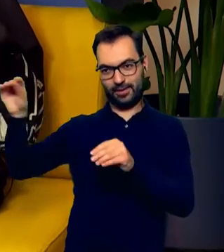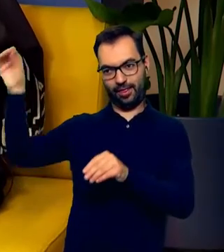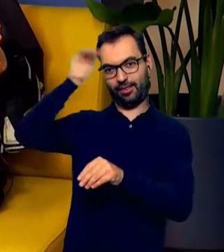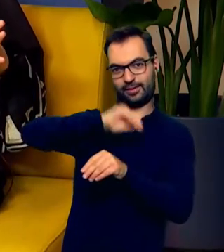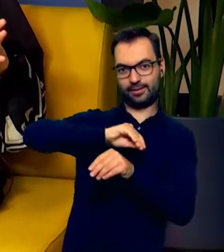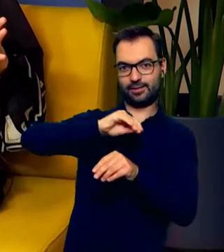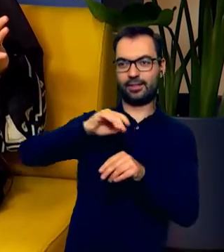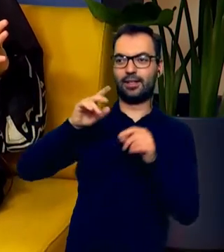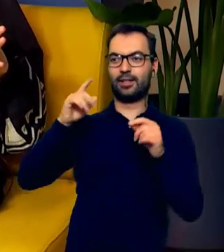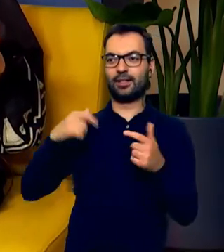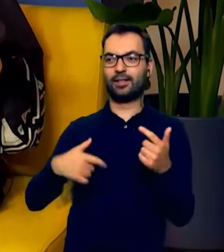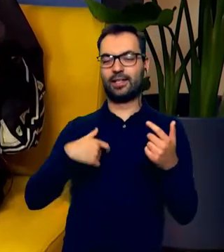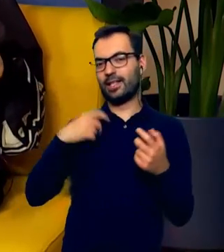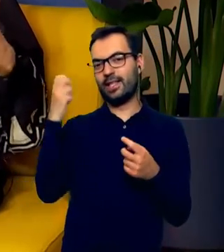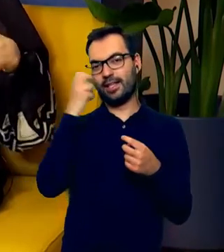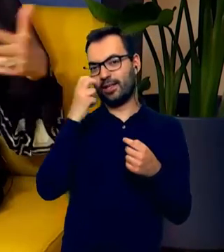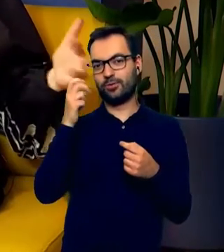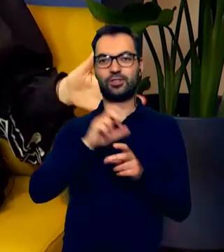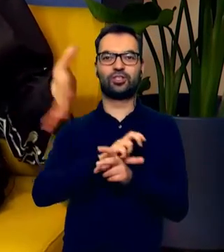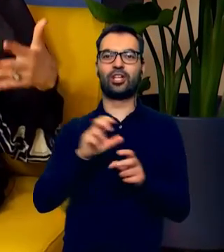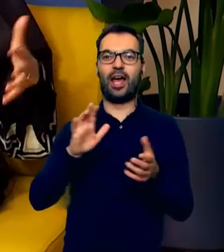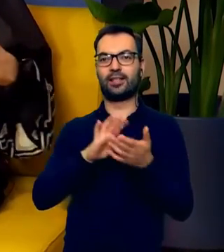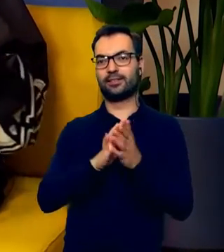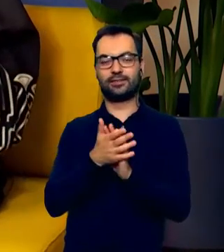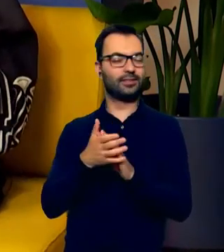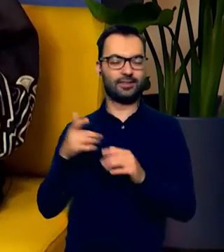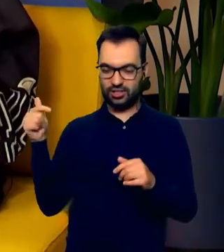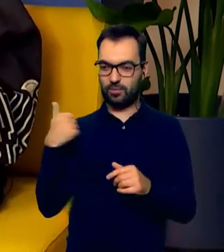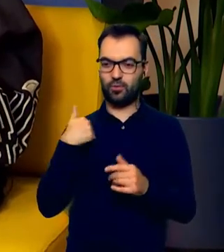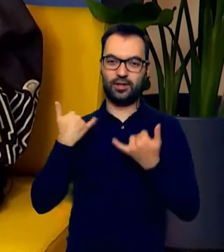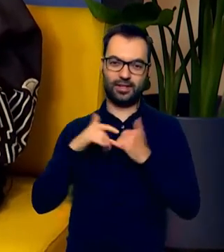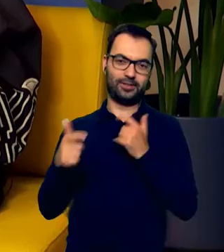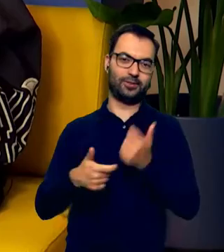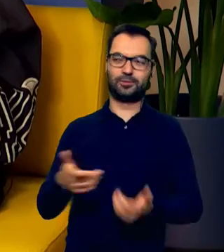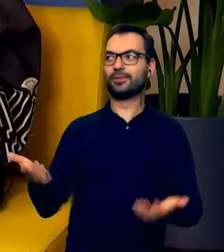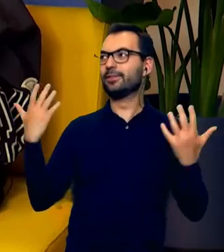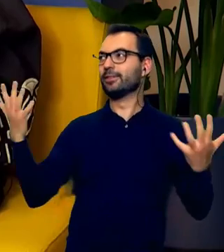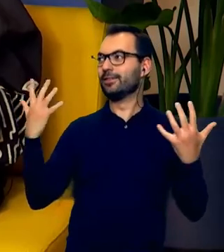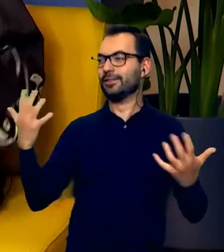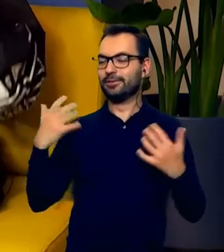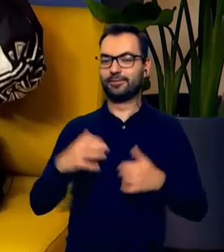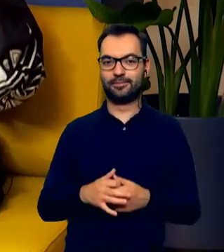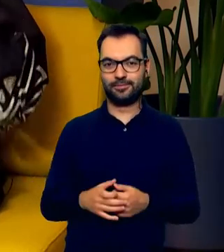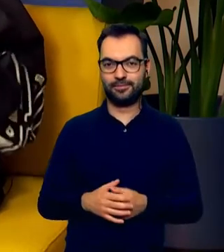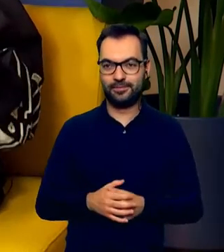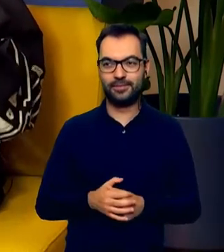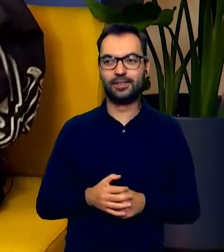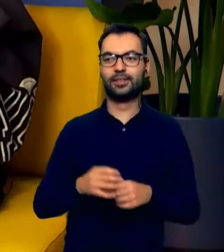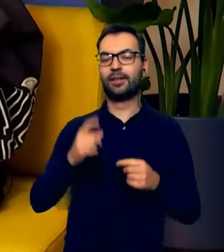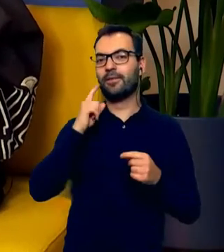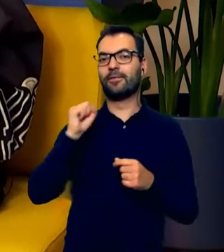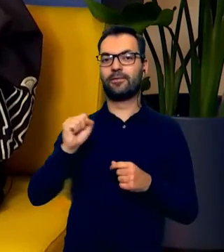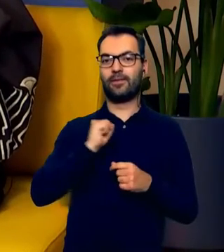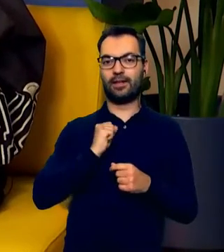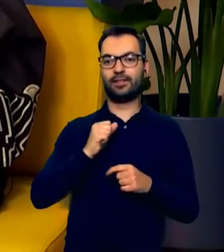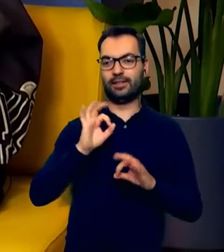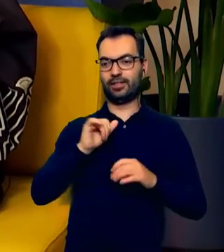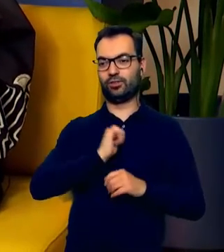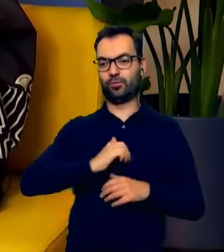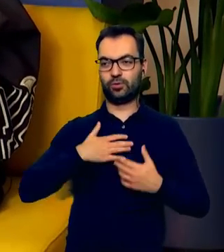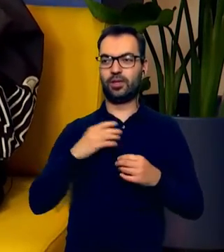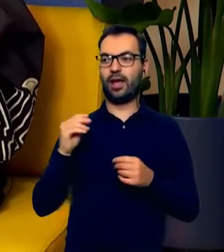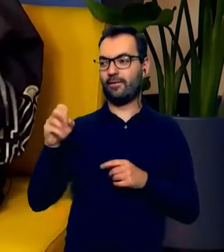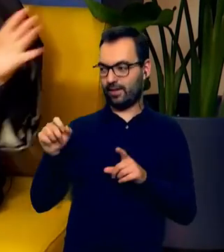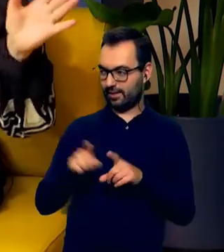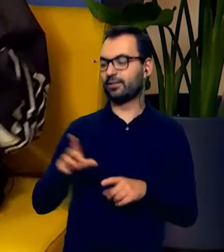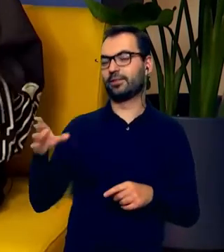To nic mnie to w ogóle nie interesuje, że my to z czasem nabieramy. Trzeba było tak ewolucję zrobić, żebyśmy to mieli w okolicy 20. Strasznie fajnie mi jest z samą sobą i z